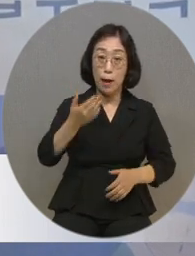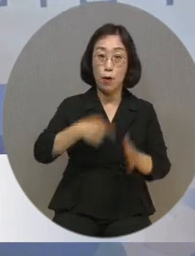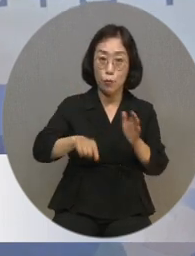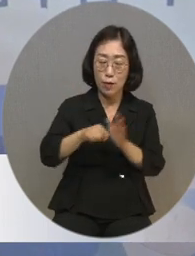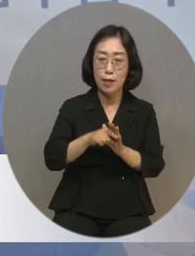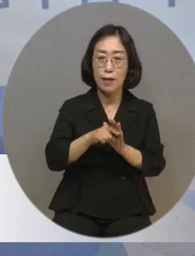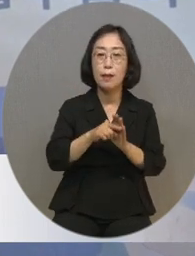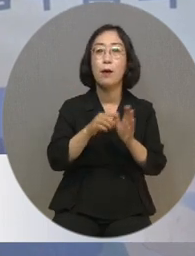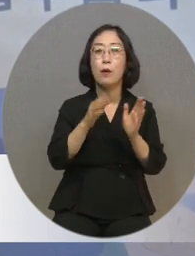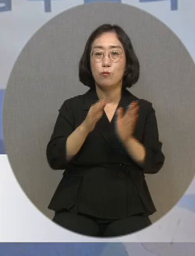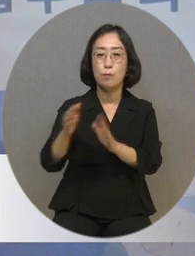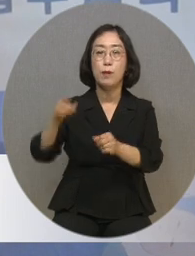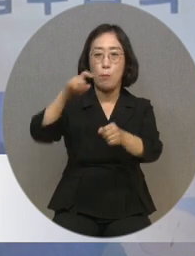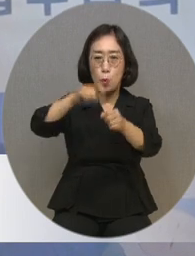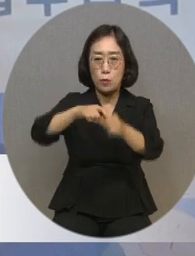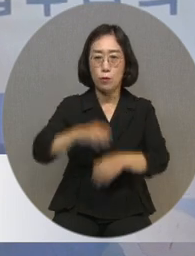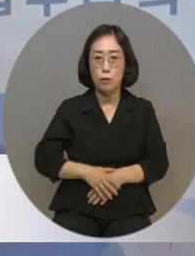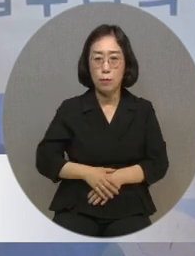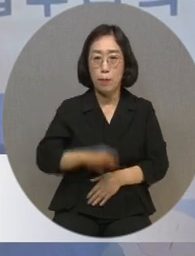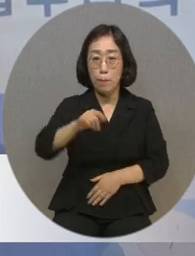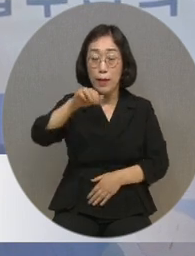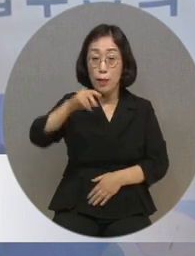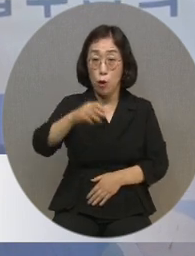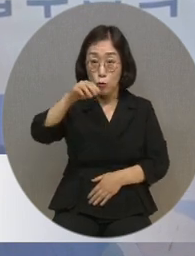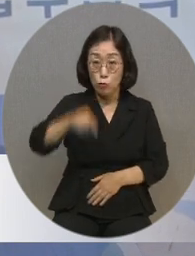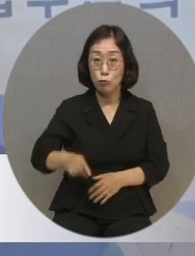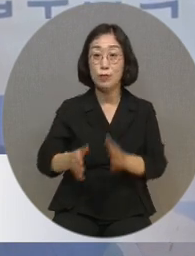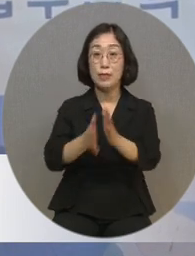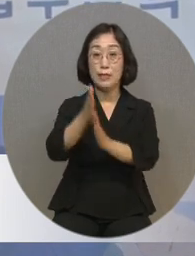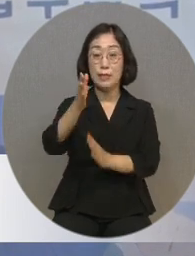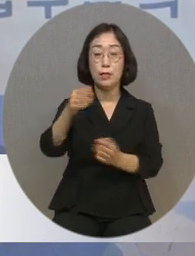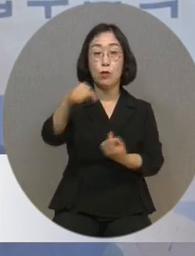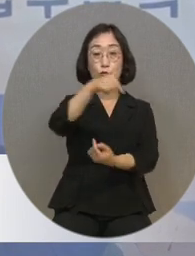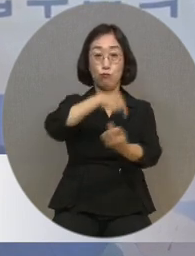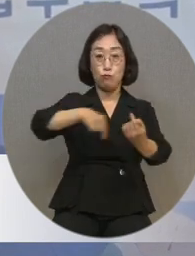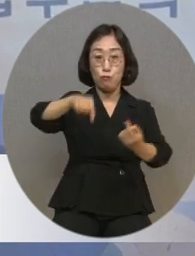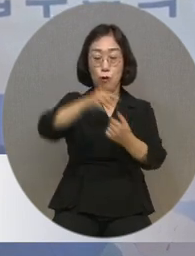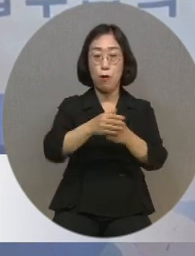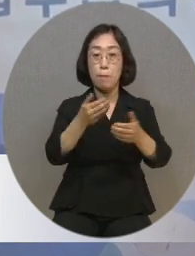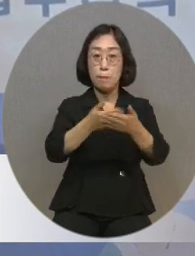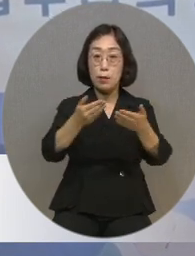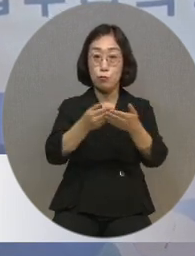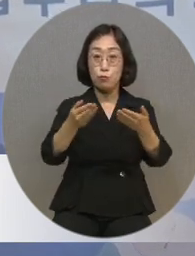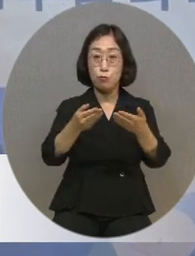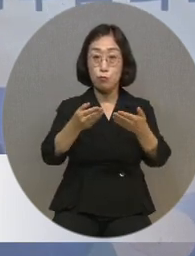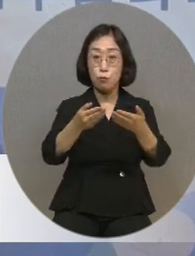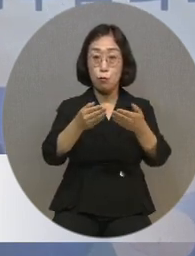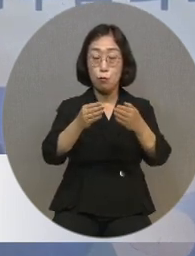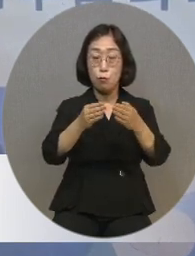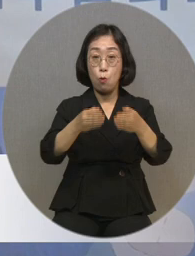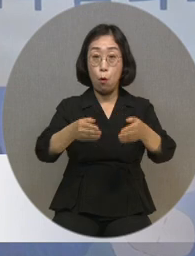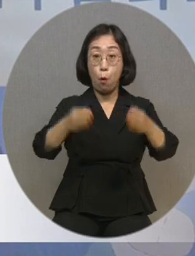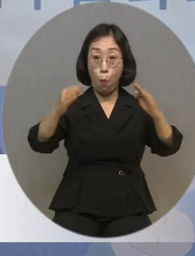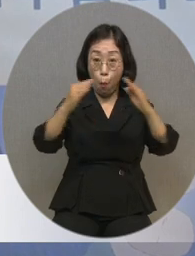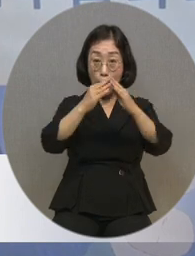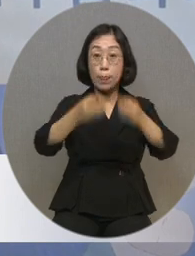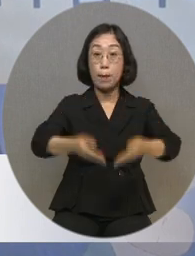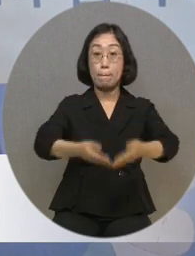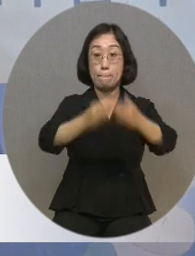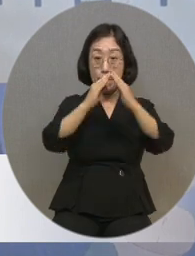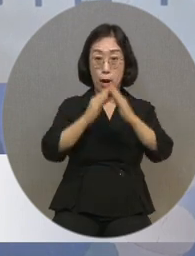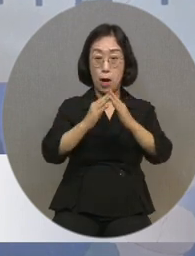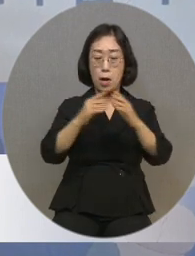위함입니다. 백영수 의정부 시립 미술관을 만들어서 시민들의 품격